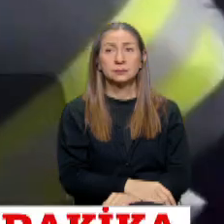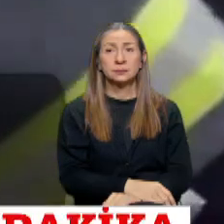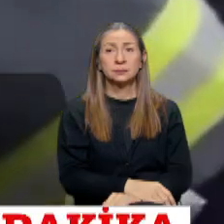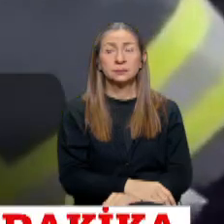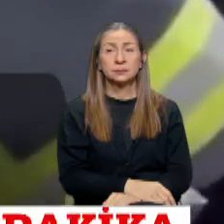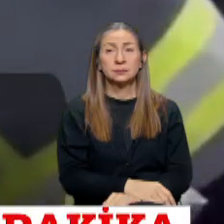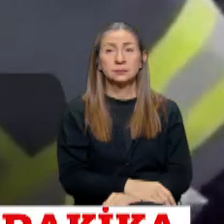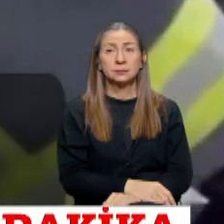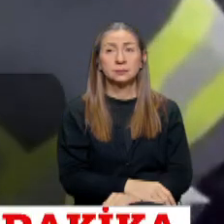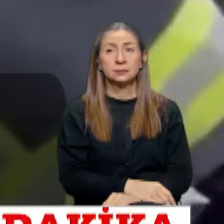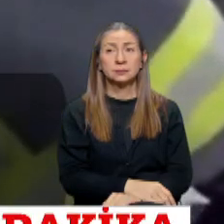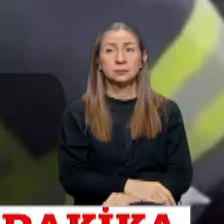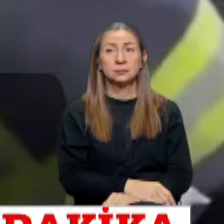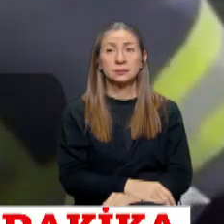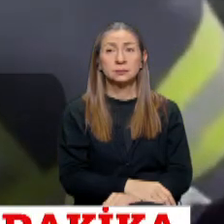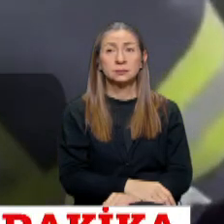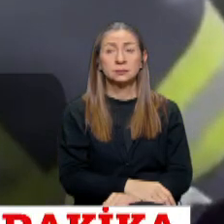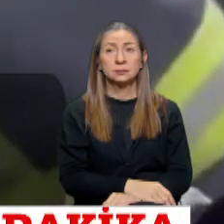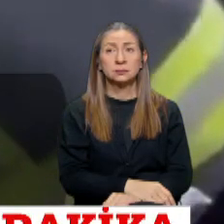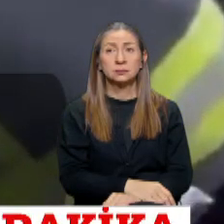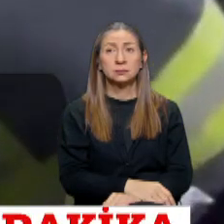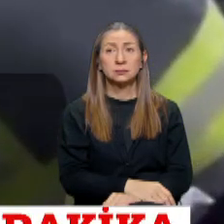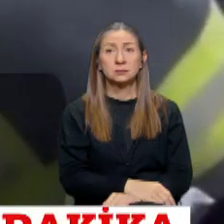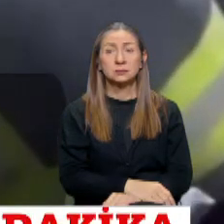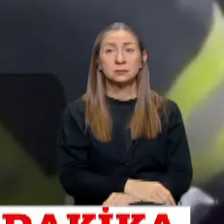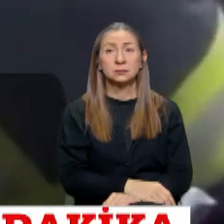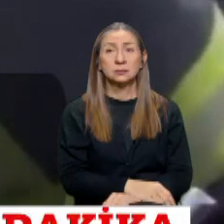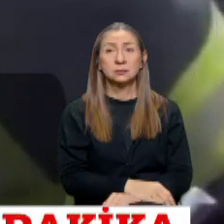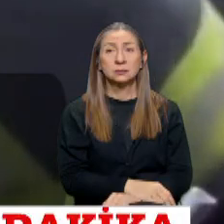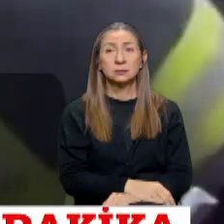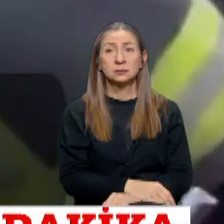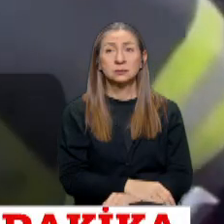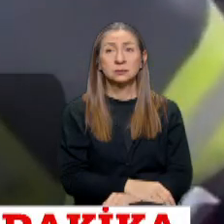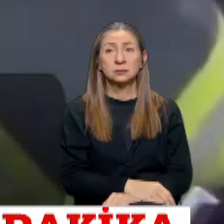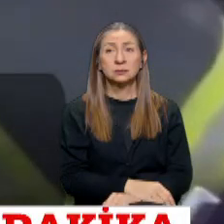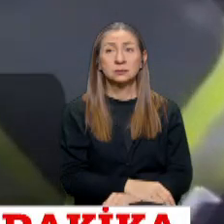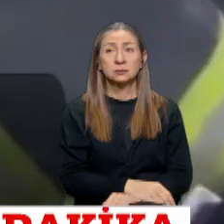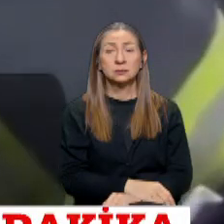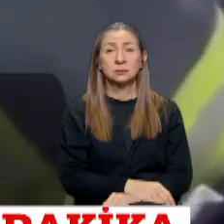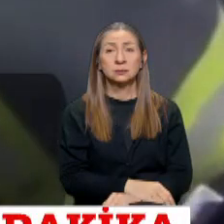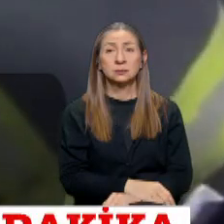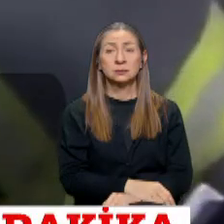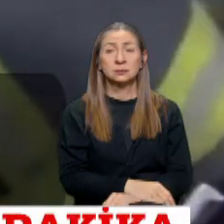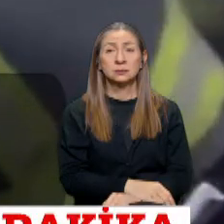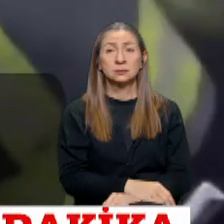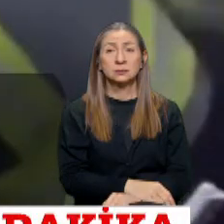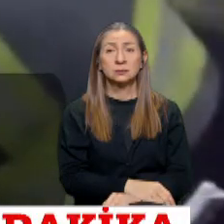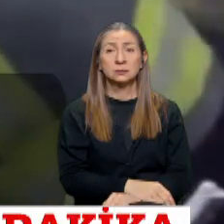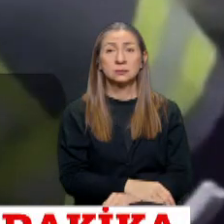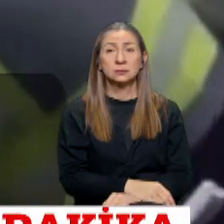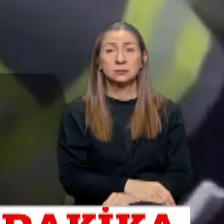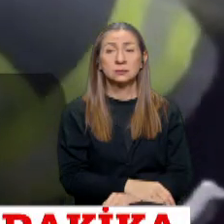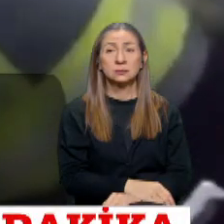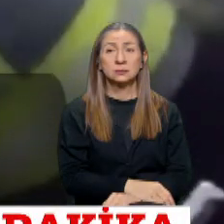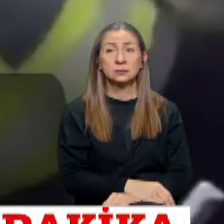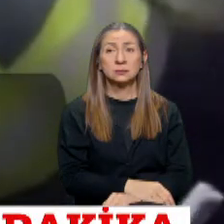Su vardı. Abi ben sana 6 gündür beni duyan var mı diye bağırıyorum ben. Ben 6 gündür aşağıdan zaba var ayağımın dibinde. Onu